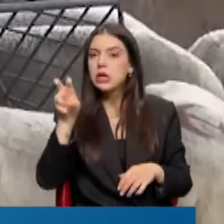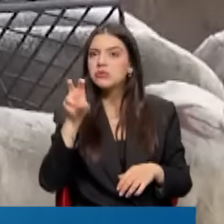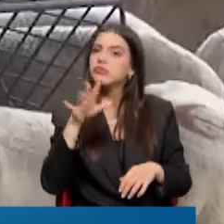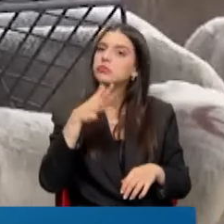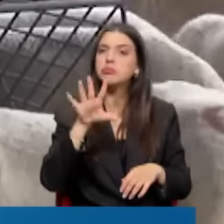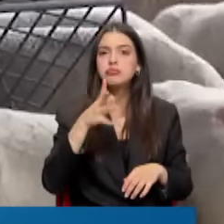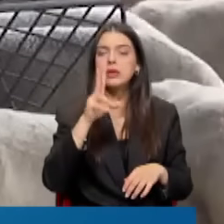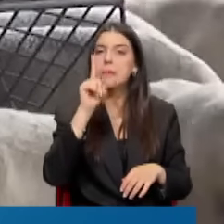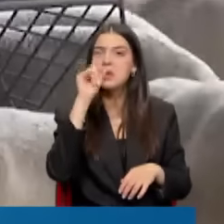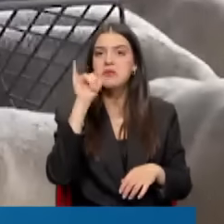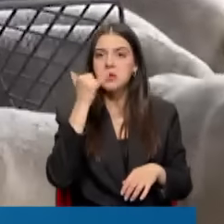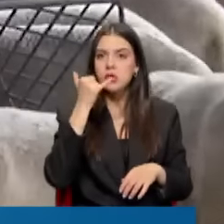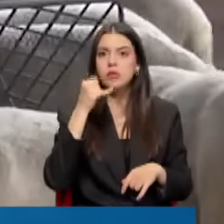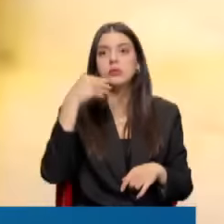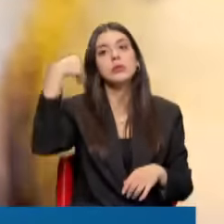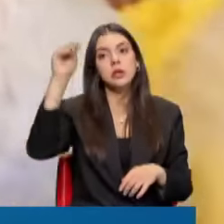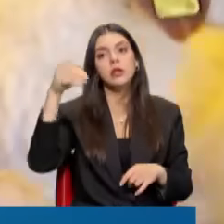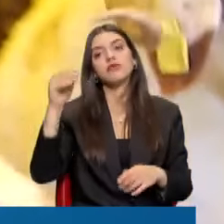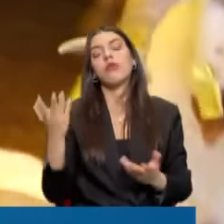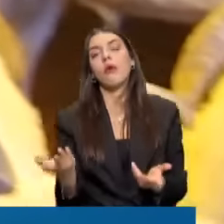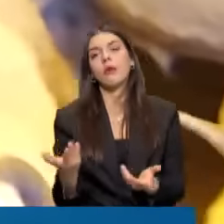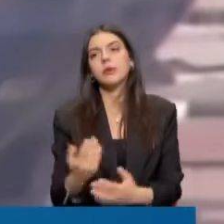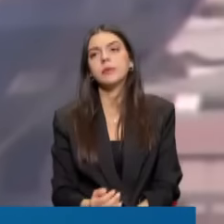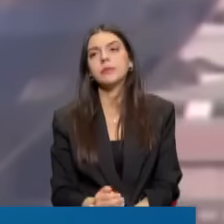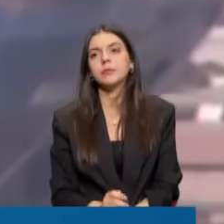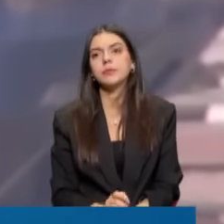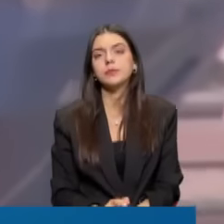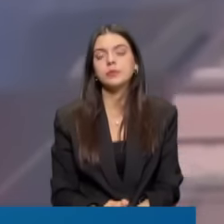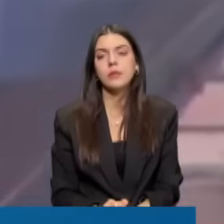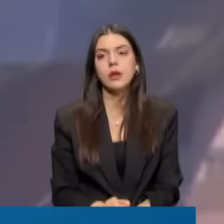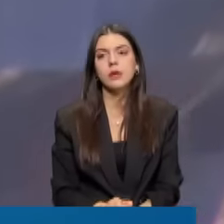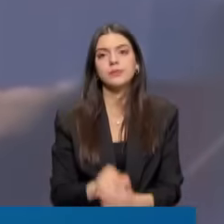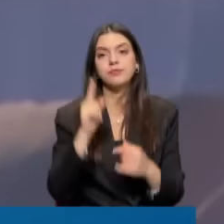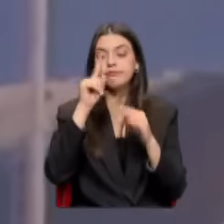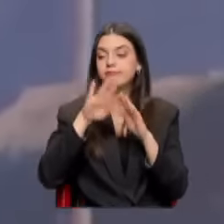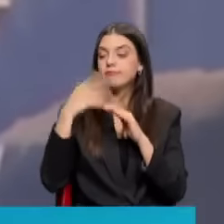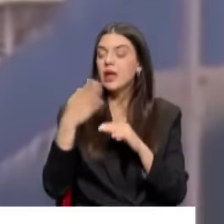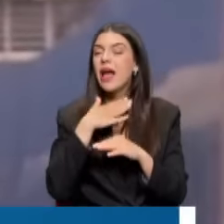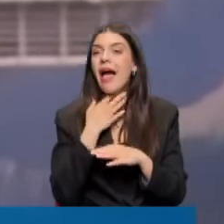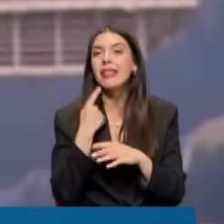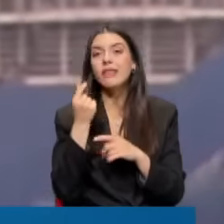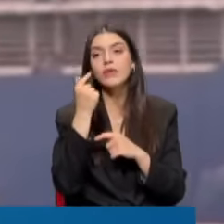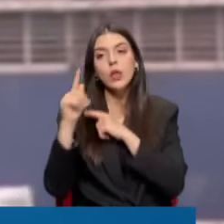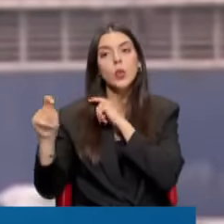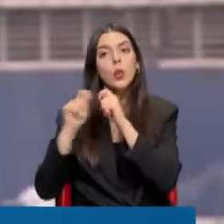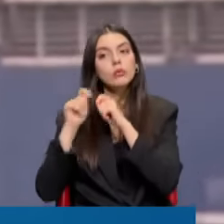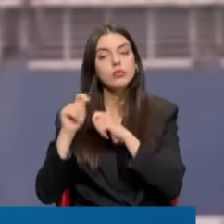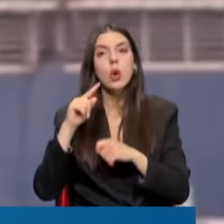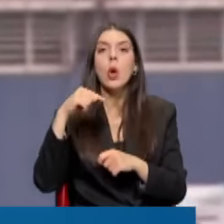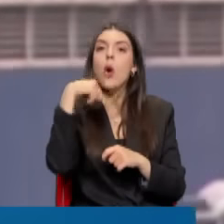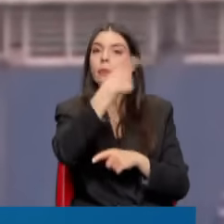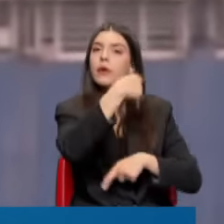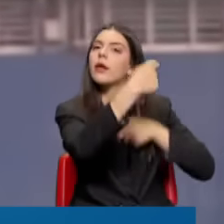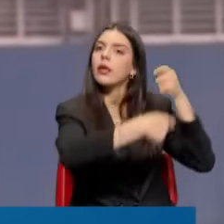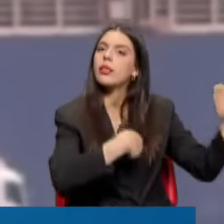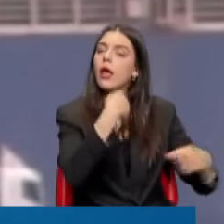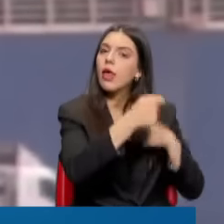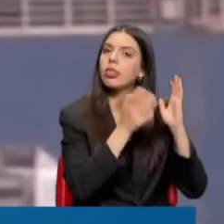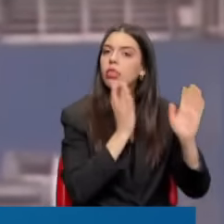civarında kilogramını satacak bir yanda et fiyatları tartışılırken Diğer yanda ithalat devam